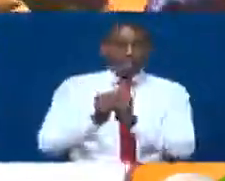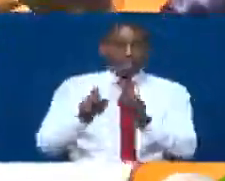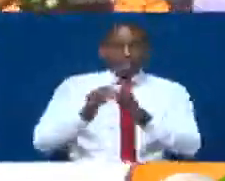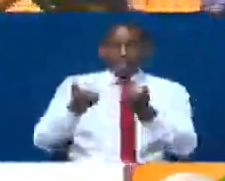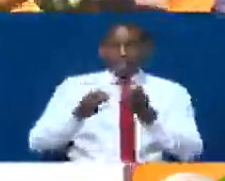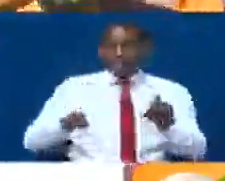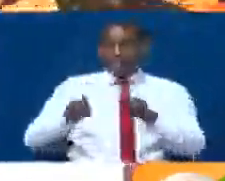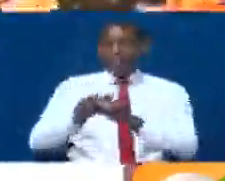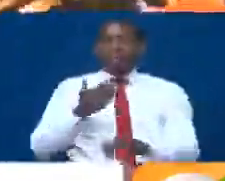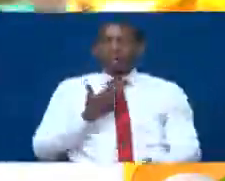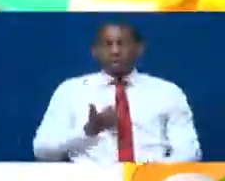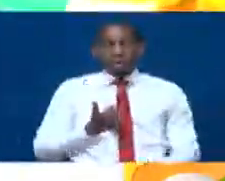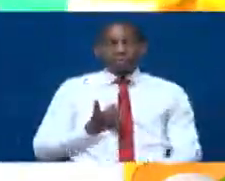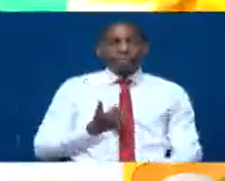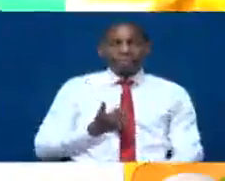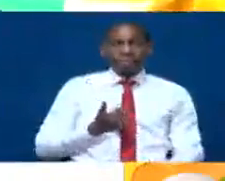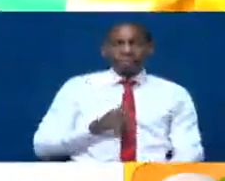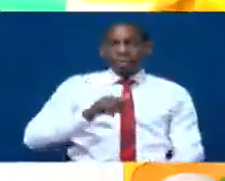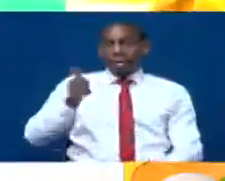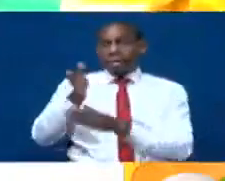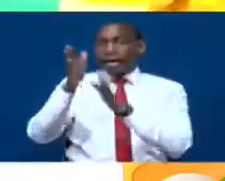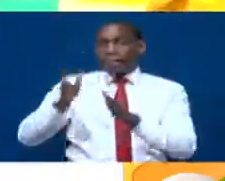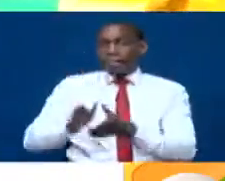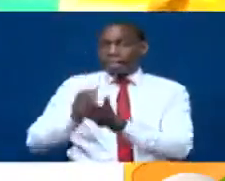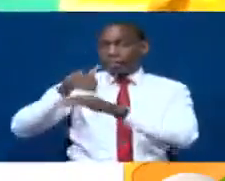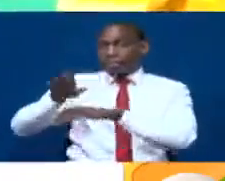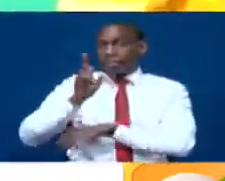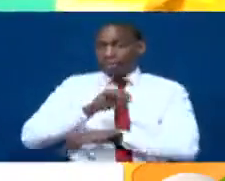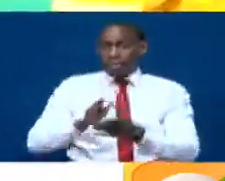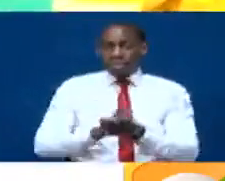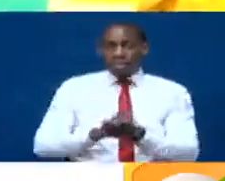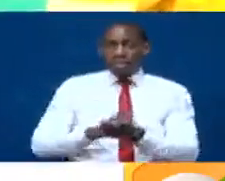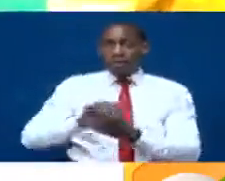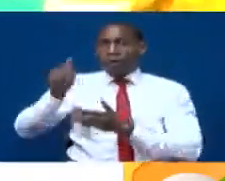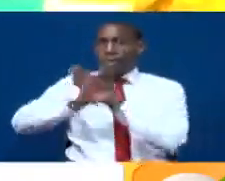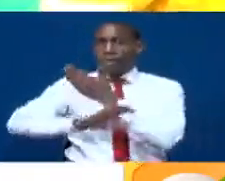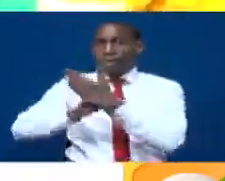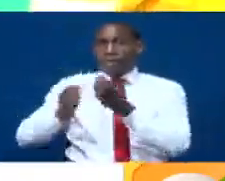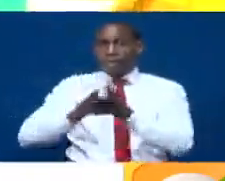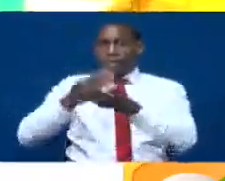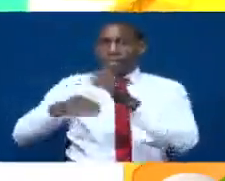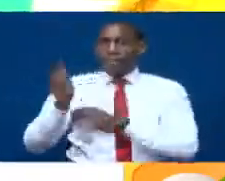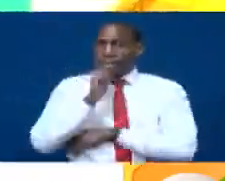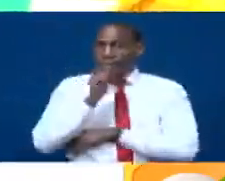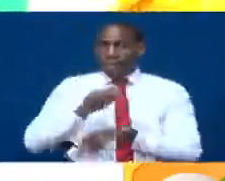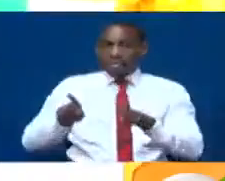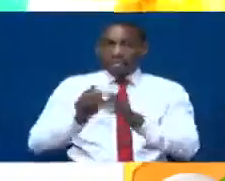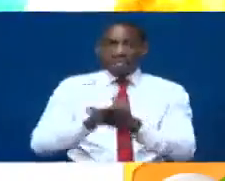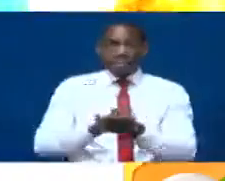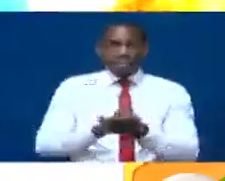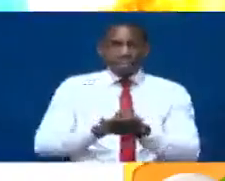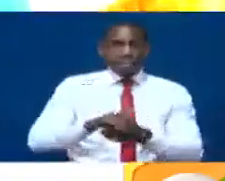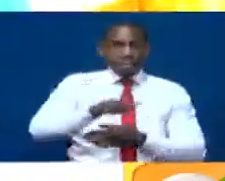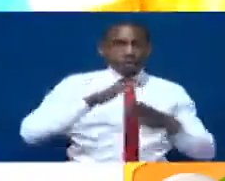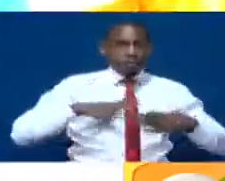Na pia tunataka wale mabalozi tutatuma kwa zile nchi ambaye zinanunua Miraa wakuwe wametoka hapa